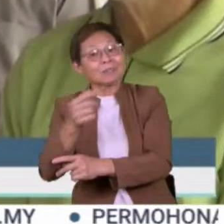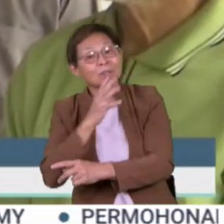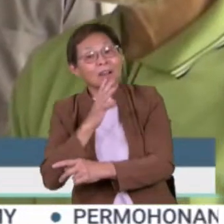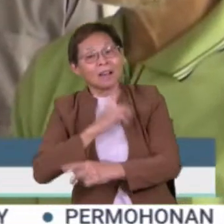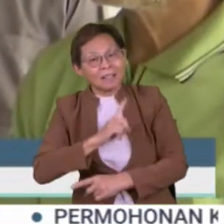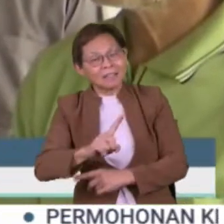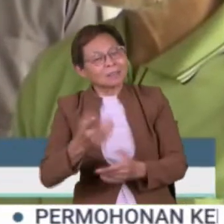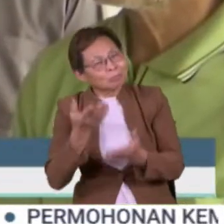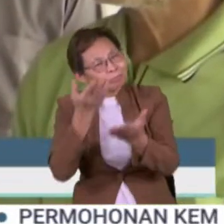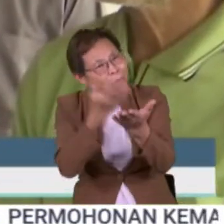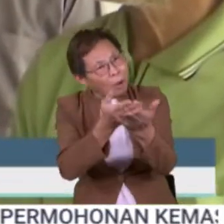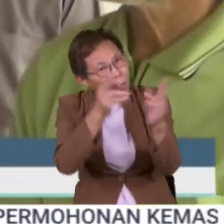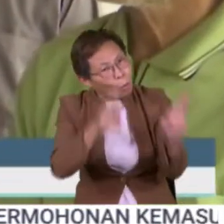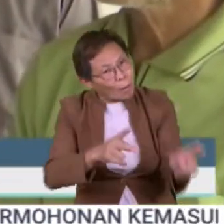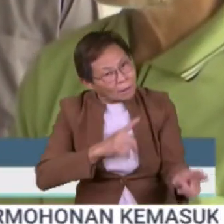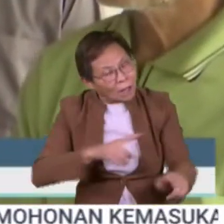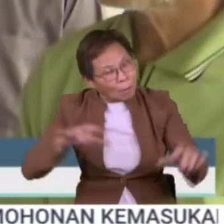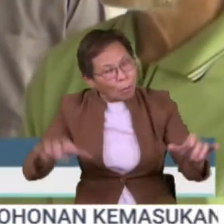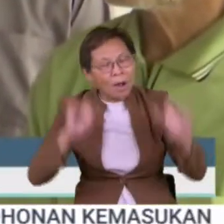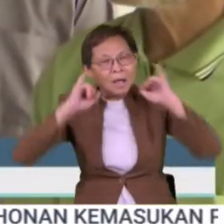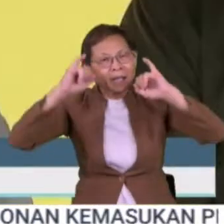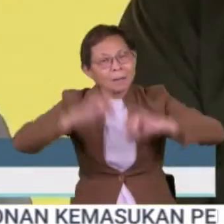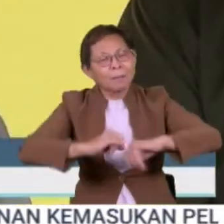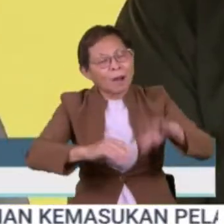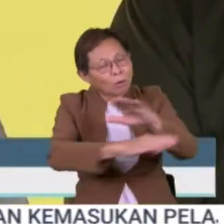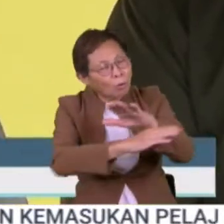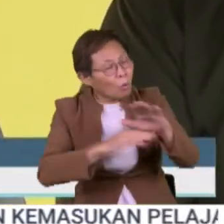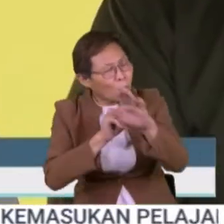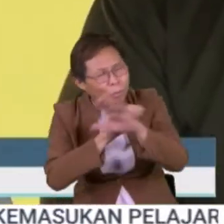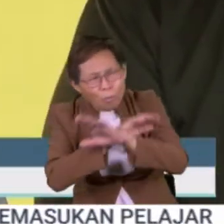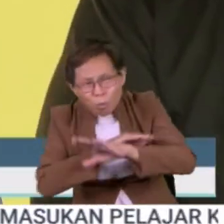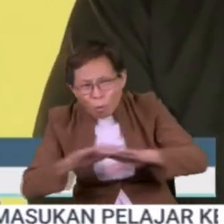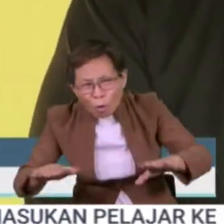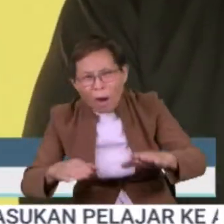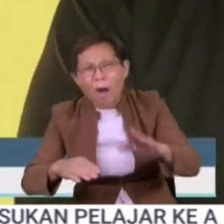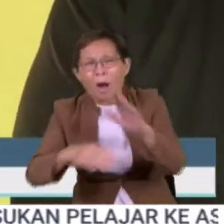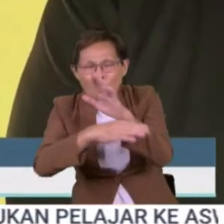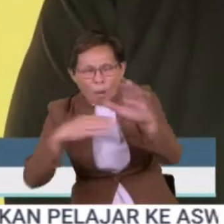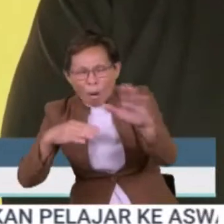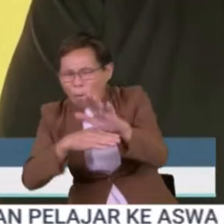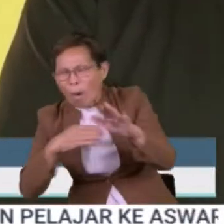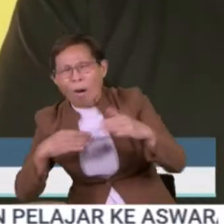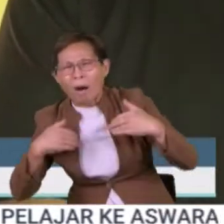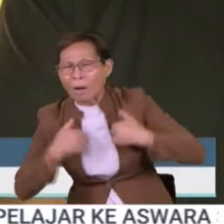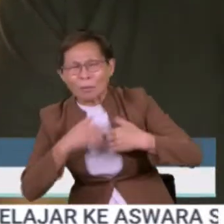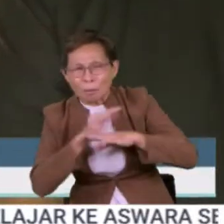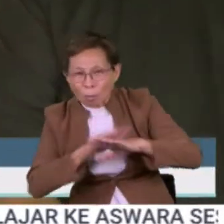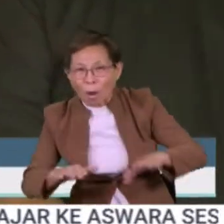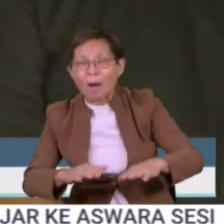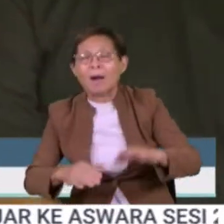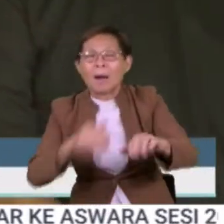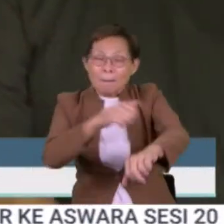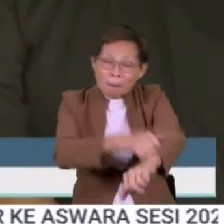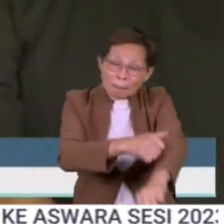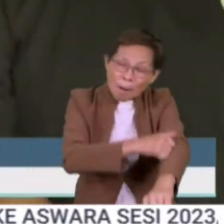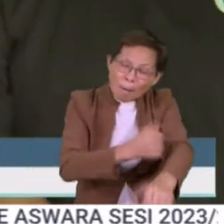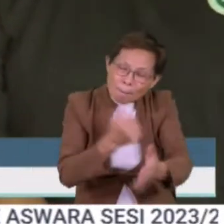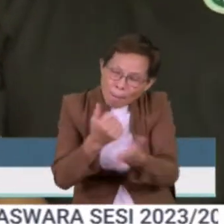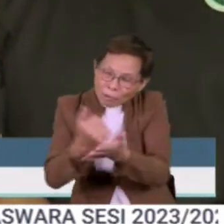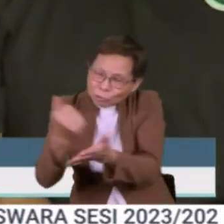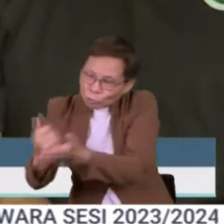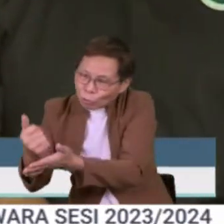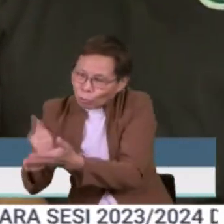menyarankan umatnya untuk melakukan ibadah korban bukan sekadar penyembelihan hewan akan tetapi pengorbanan membantu